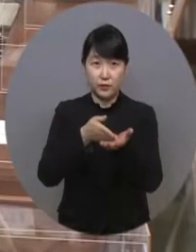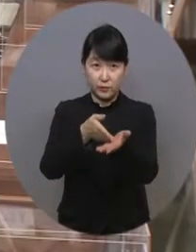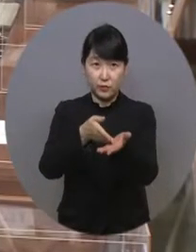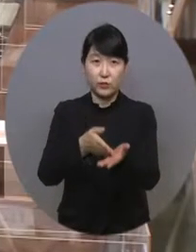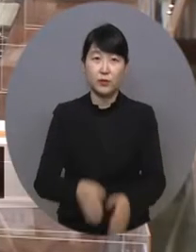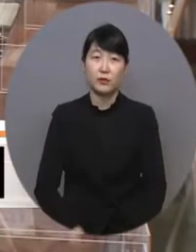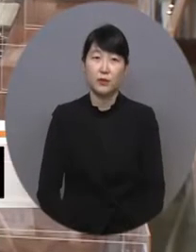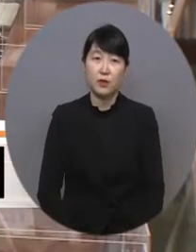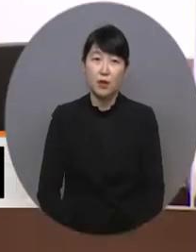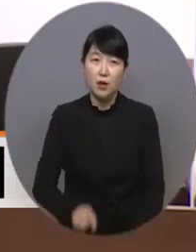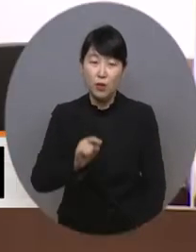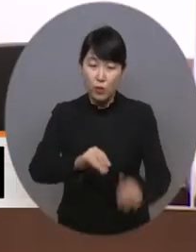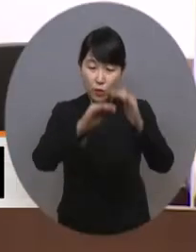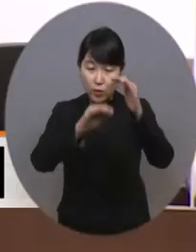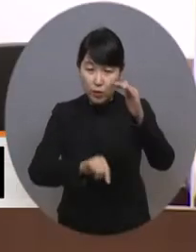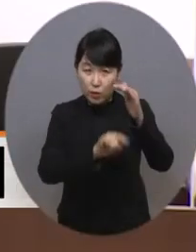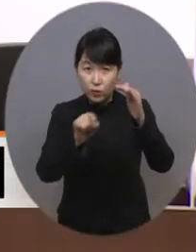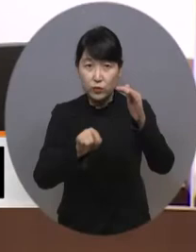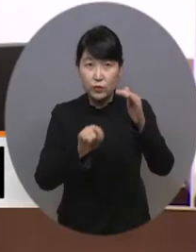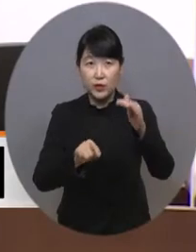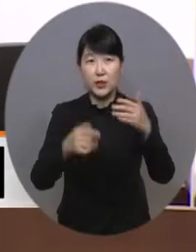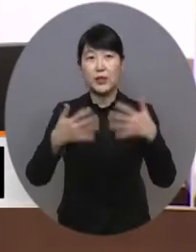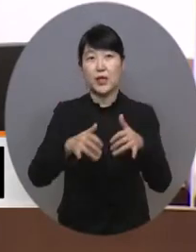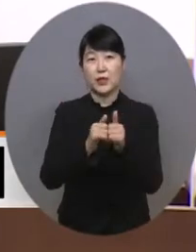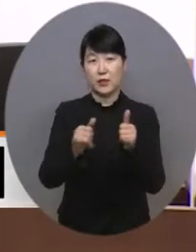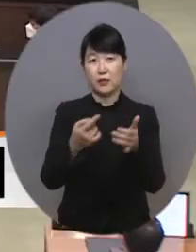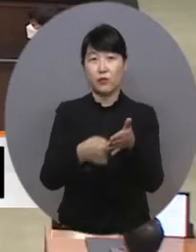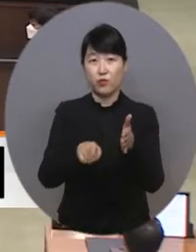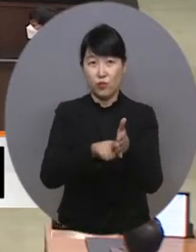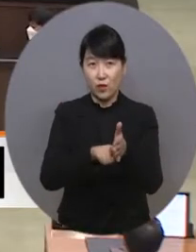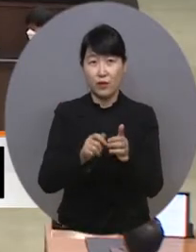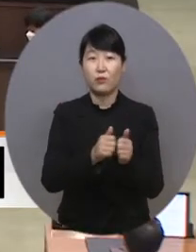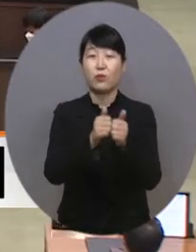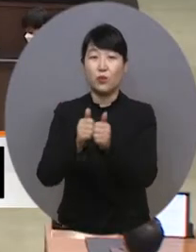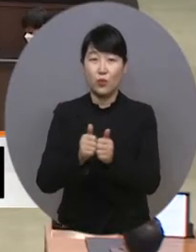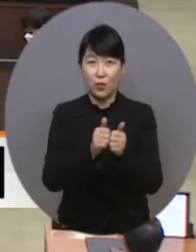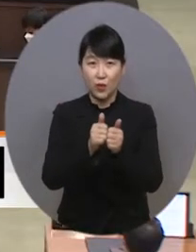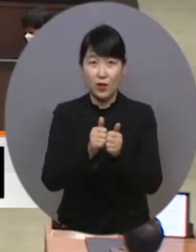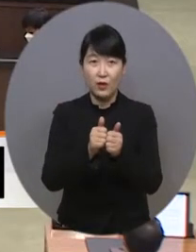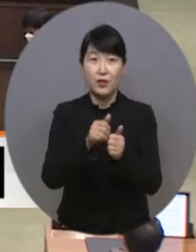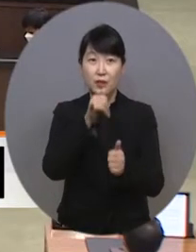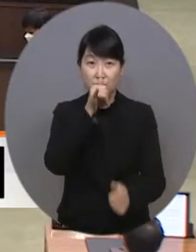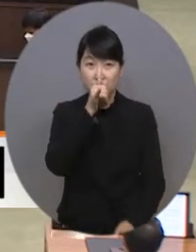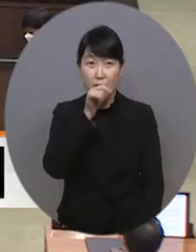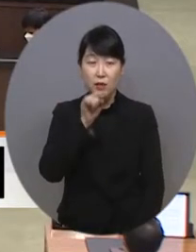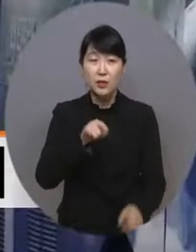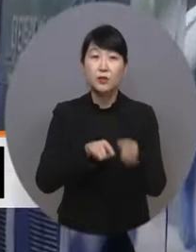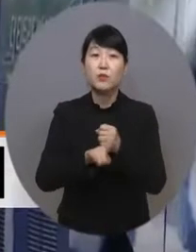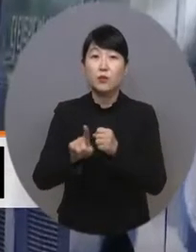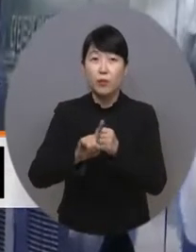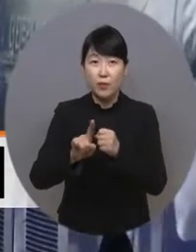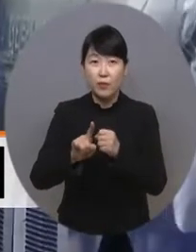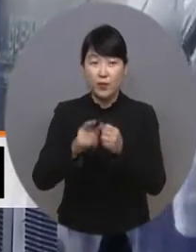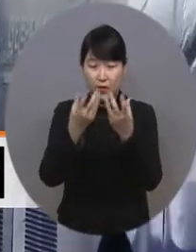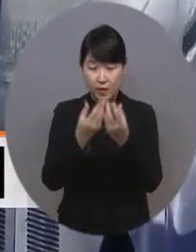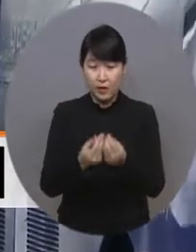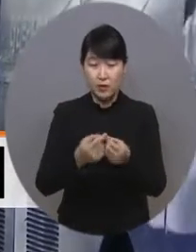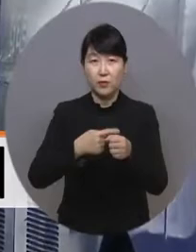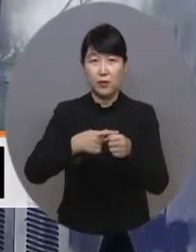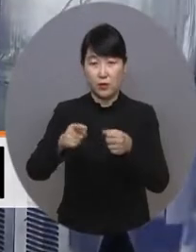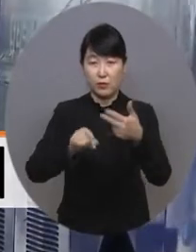예산안에서 주목되는 점은 취약계층을 위한 약자와의 동행 실현입니다 그 이란으로 서울시는 내년